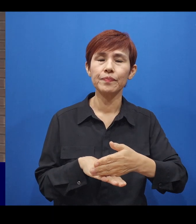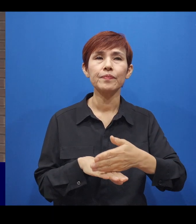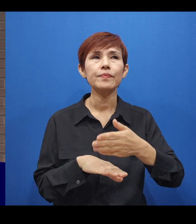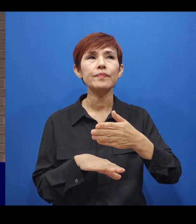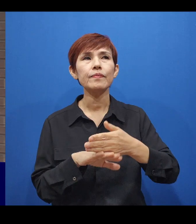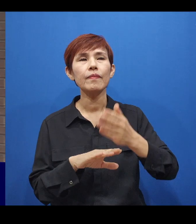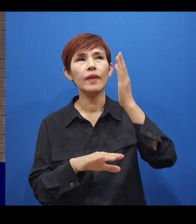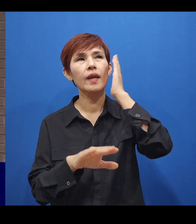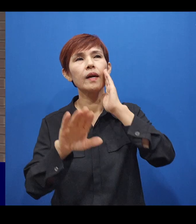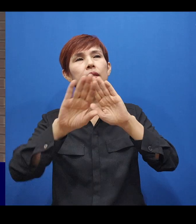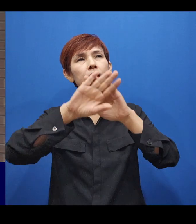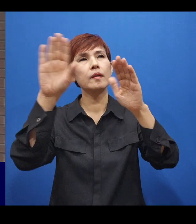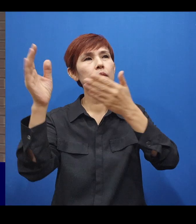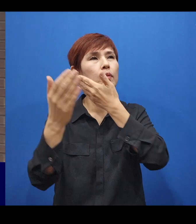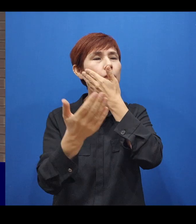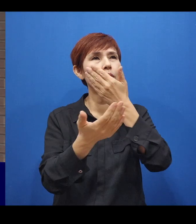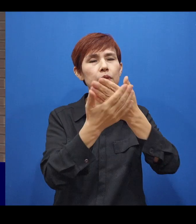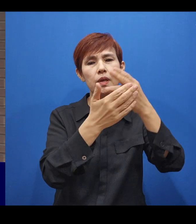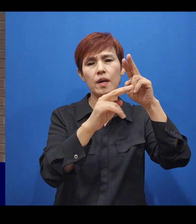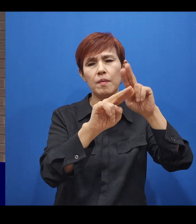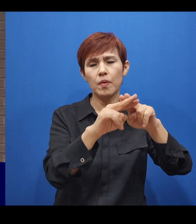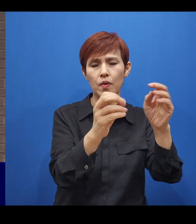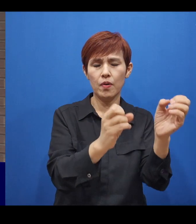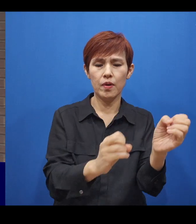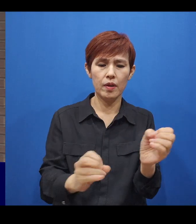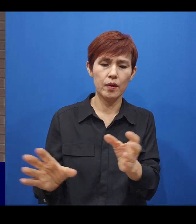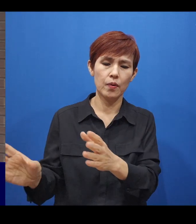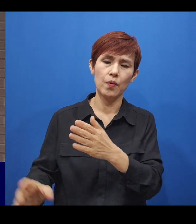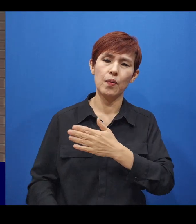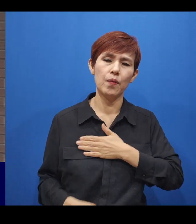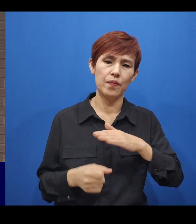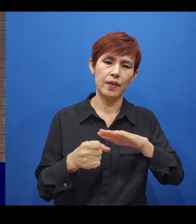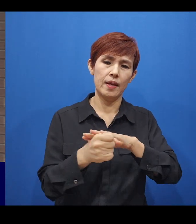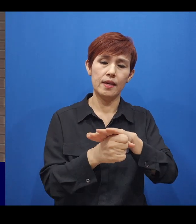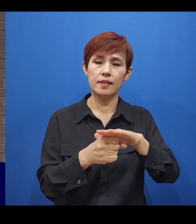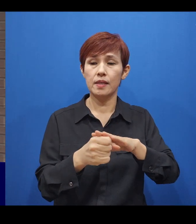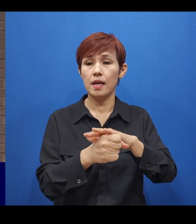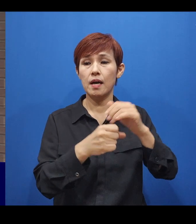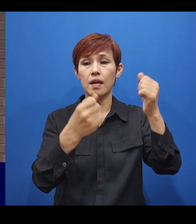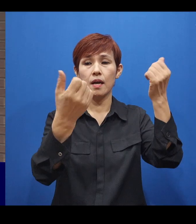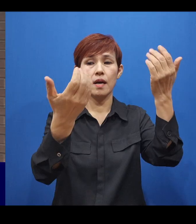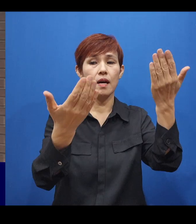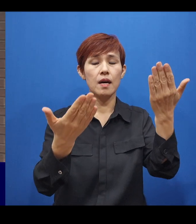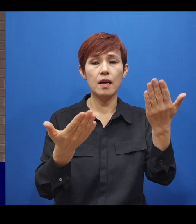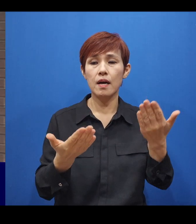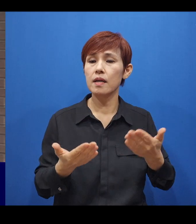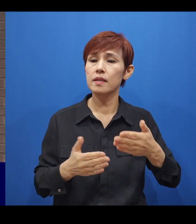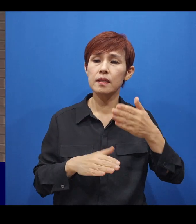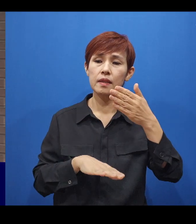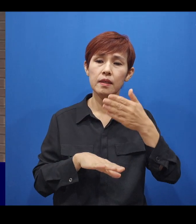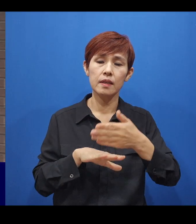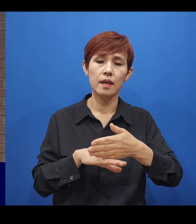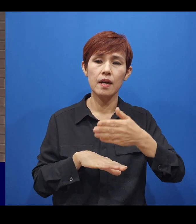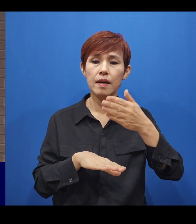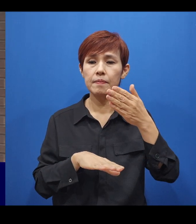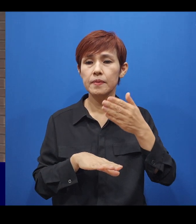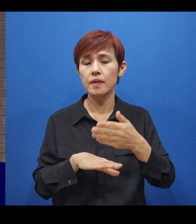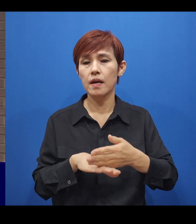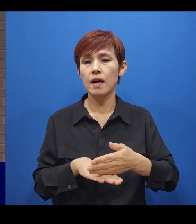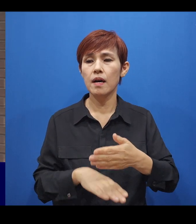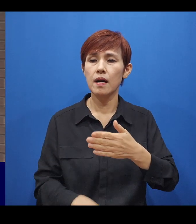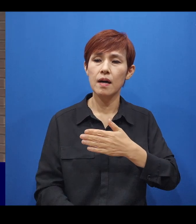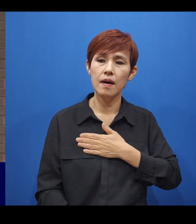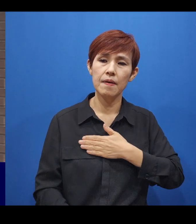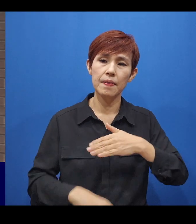감사. 하늘 보좌 버리고 날 사랑하심에